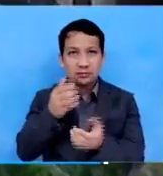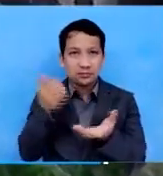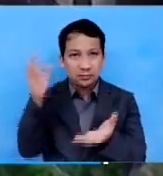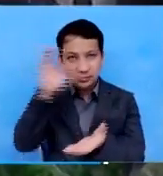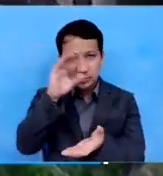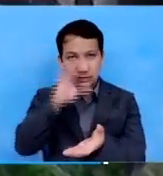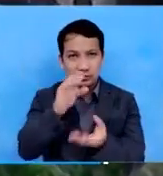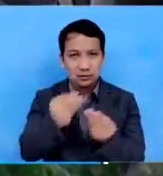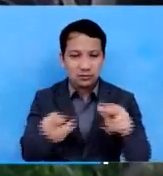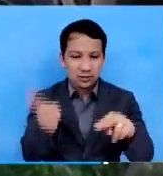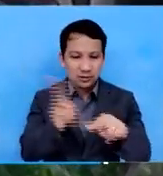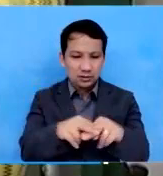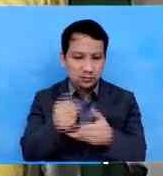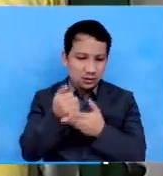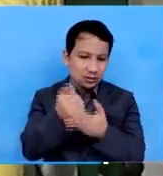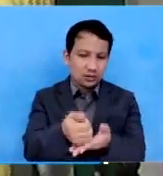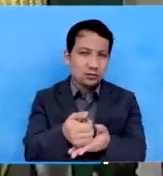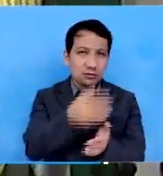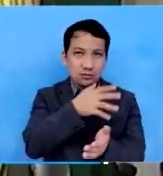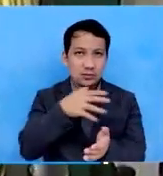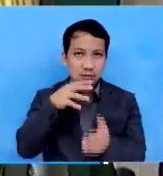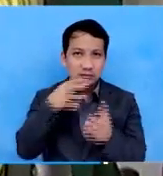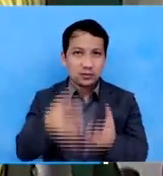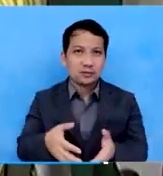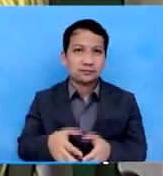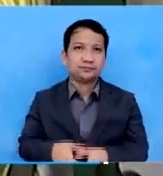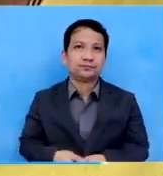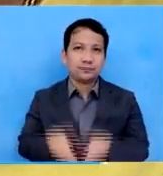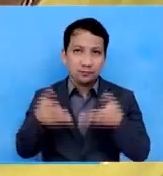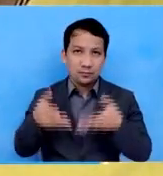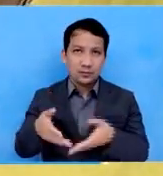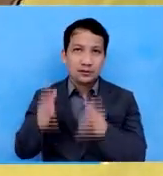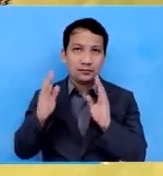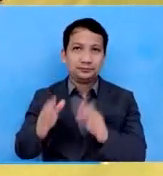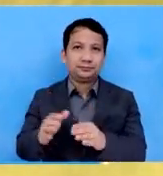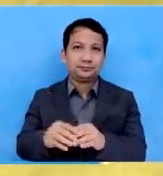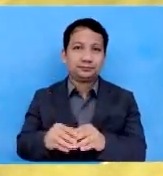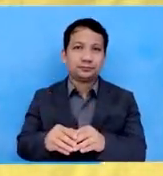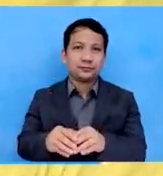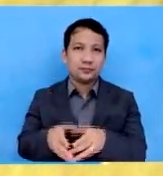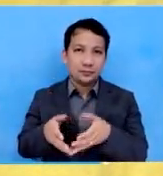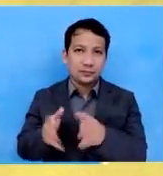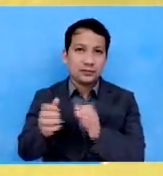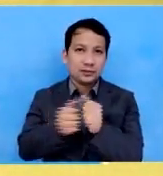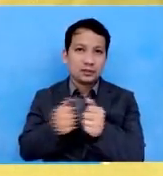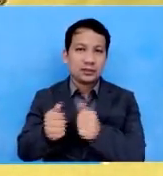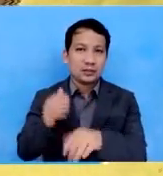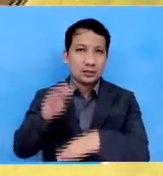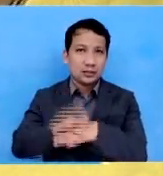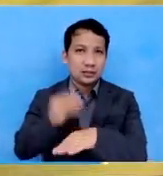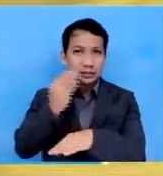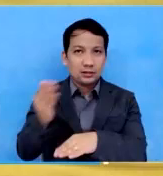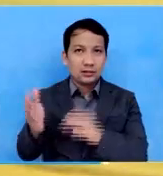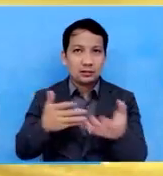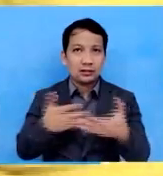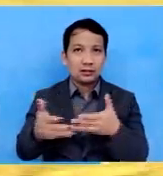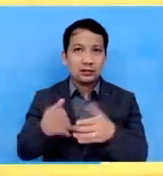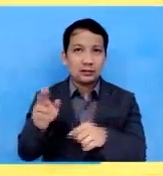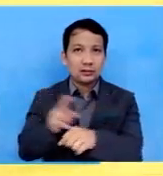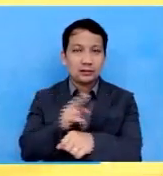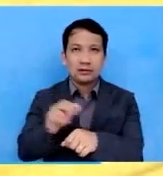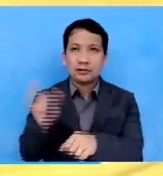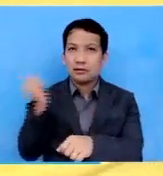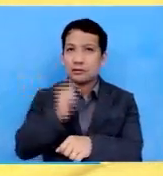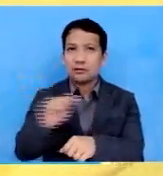dagdag na tulong sa magsasaka. Pinapayagan naman din daw ang paglalabadero. Pero paalala nila, huwag gagamit ng kahit